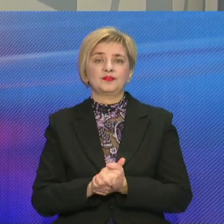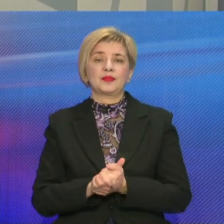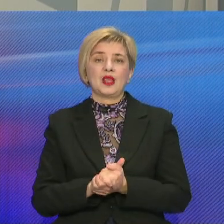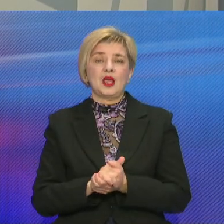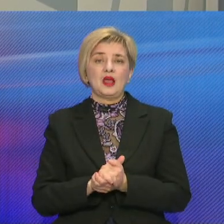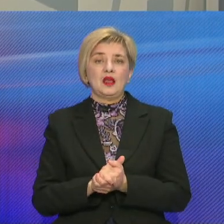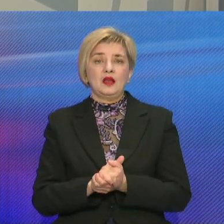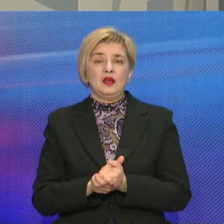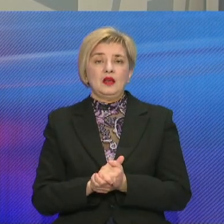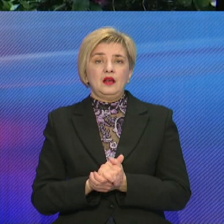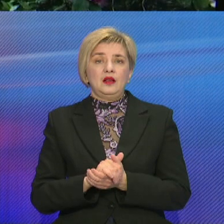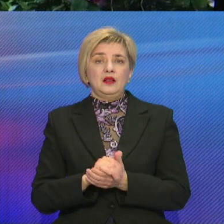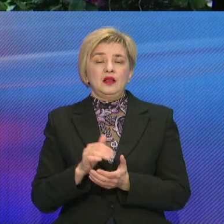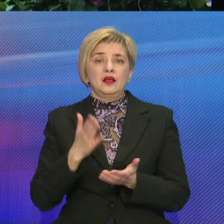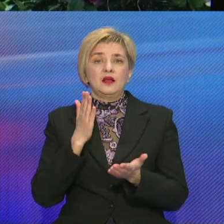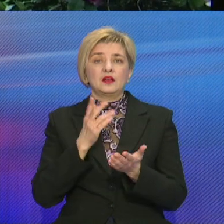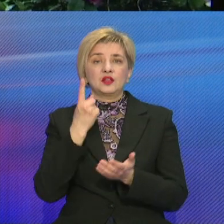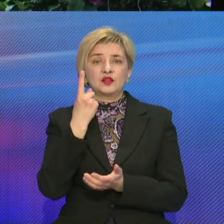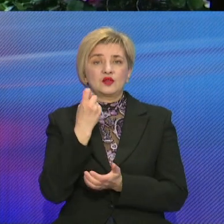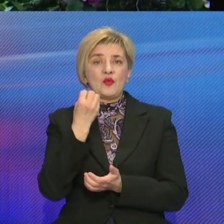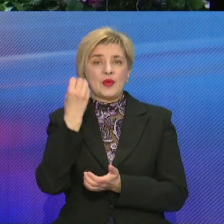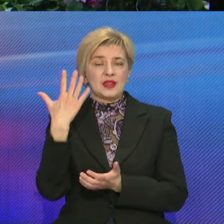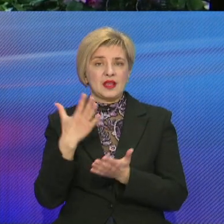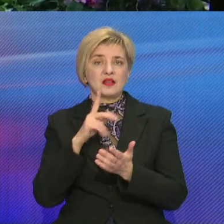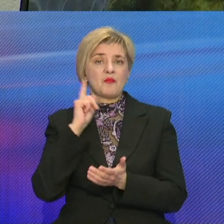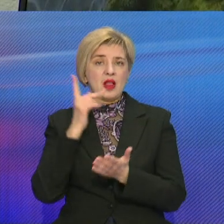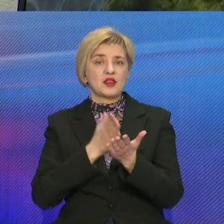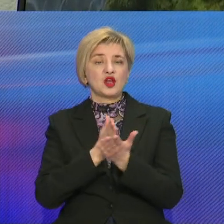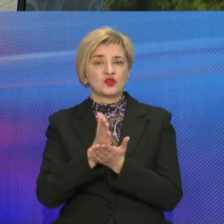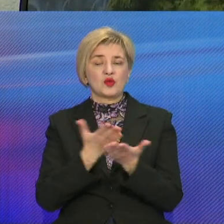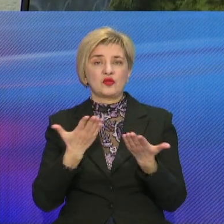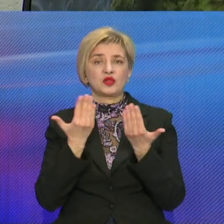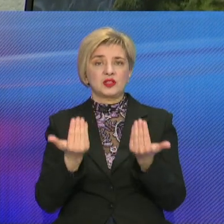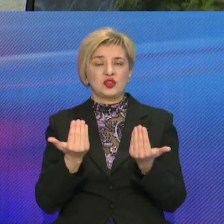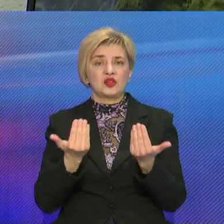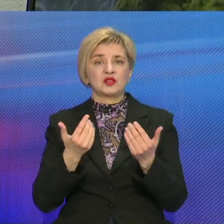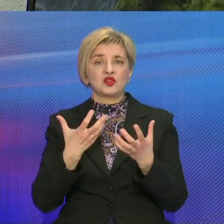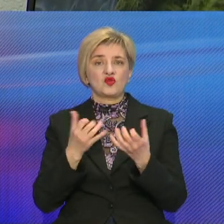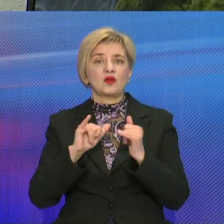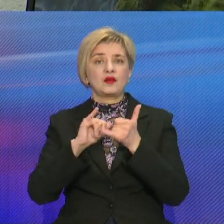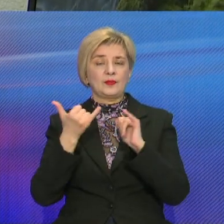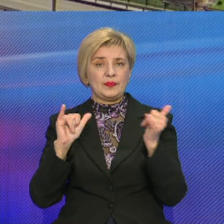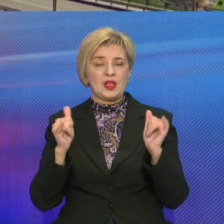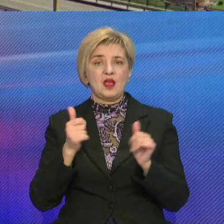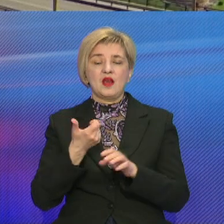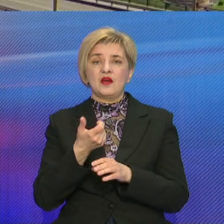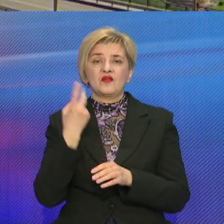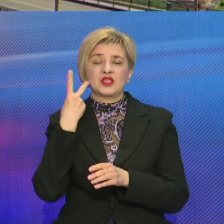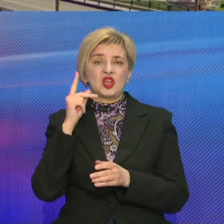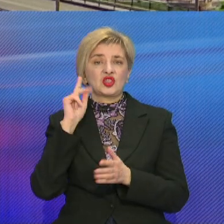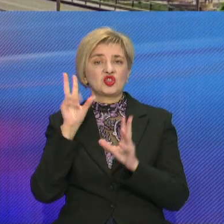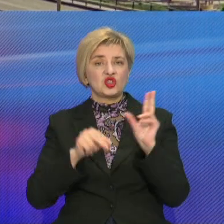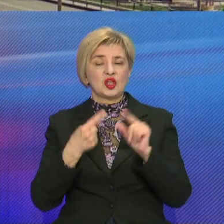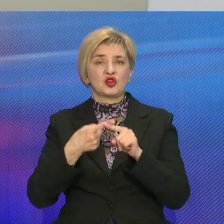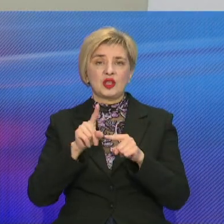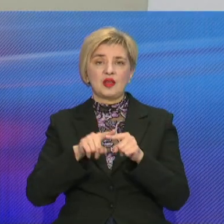115 достаточно молодая служба, которая сегодня проходит свое становление. Всегда считал, что это очень правильная идея для того,